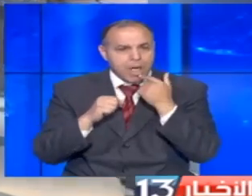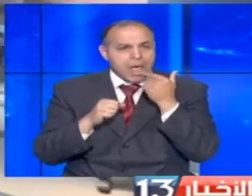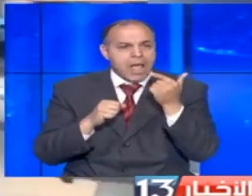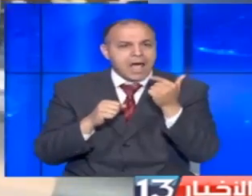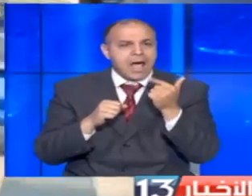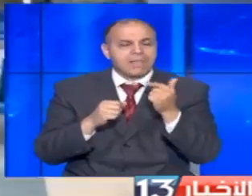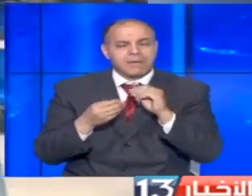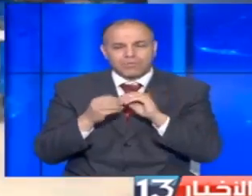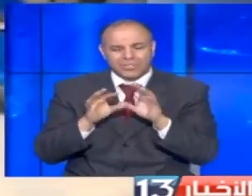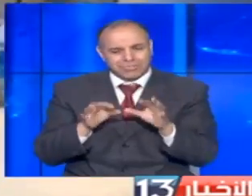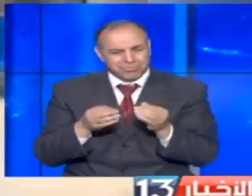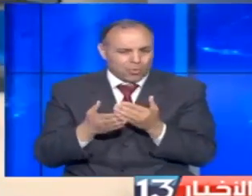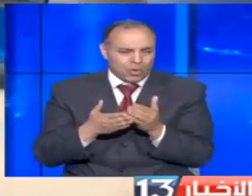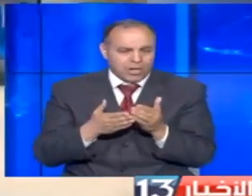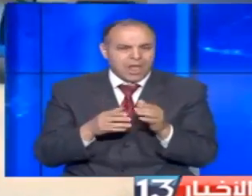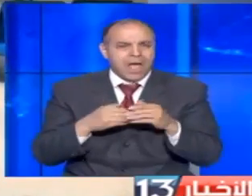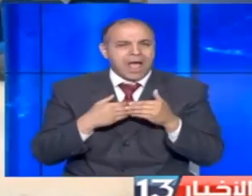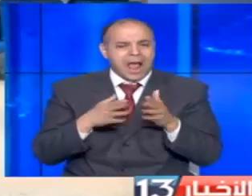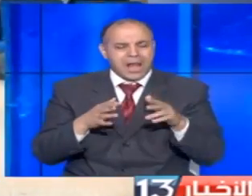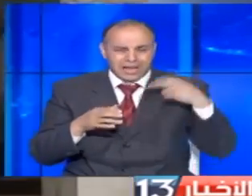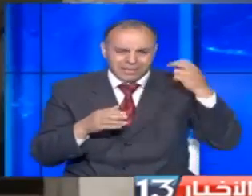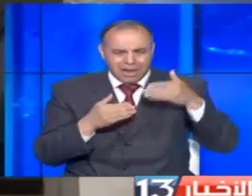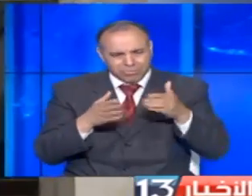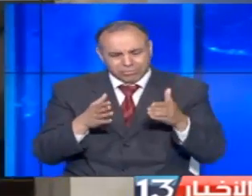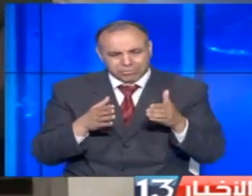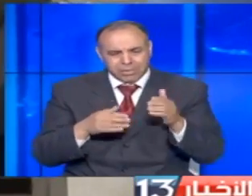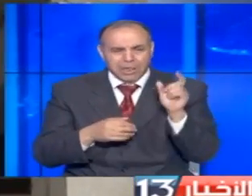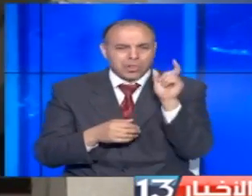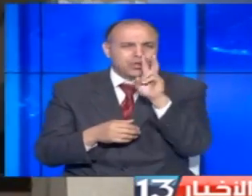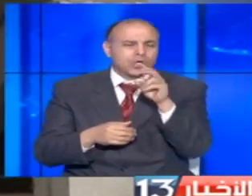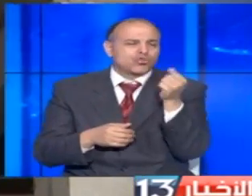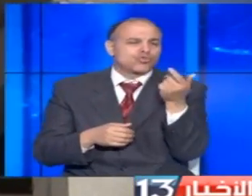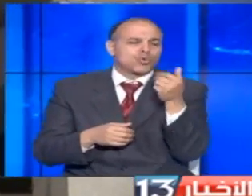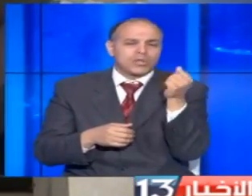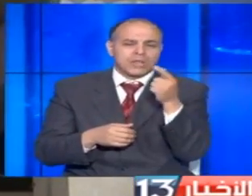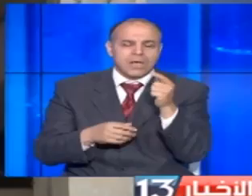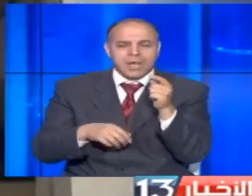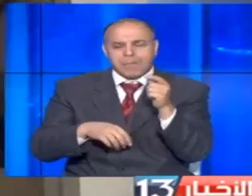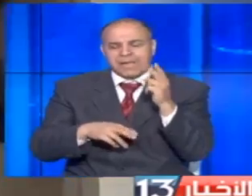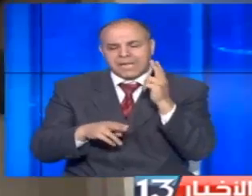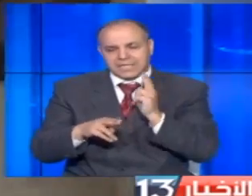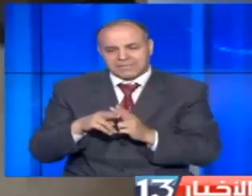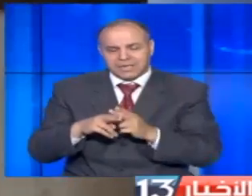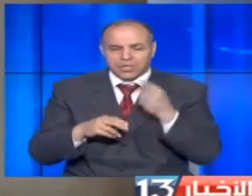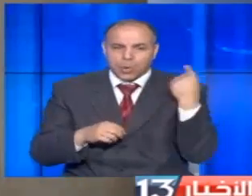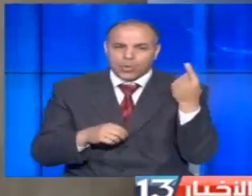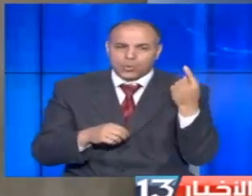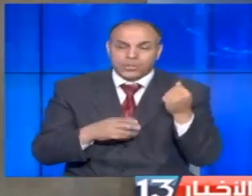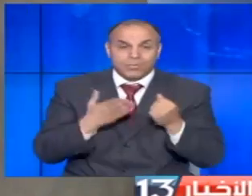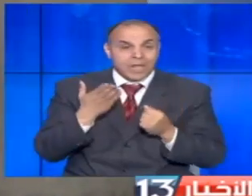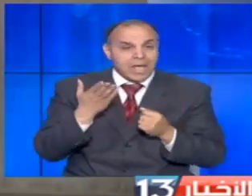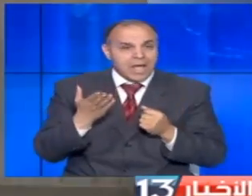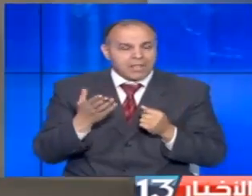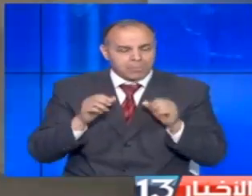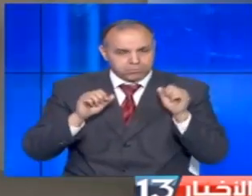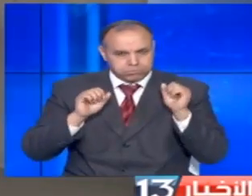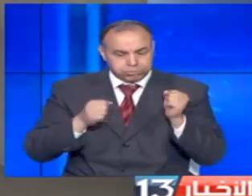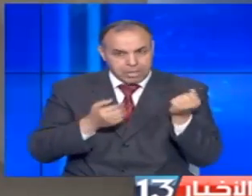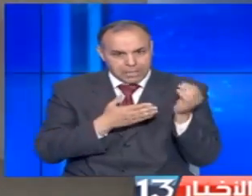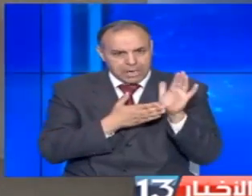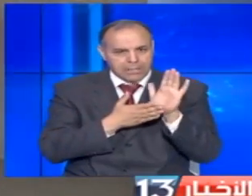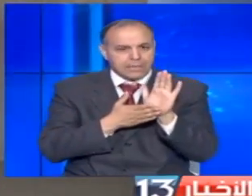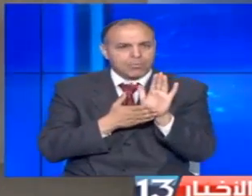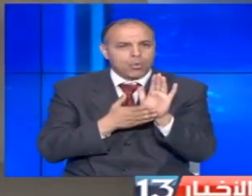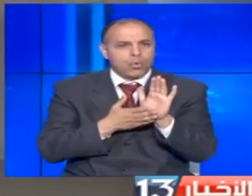فضل الاشكال المتعلق بفتح الخط الحديدي عدد 13 الرابط بين صفاقس وتوزر انها قامت بتقديم